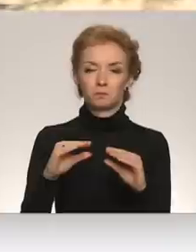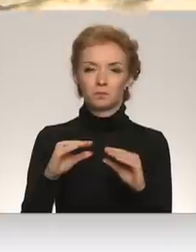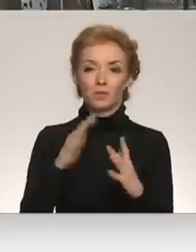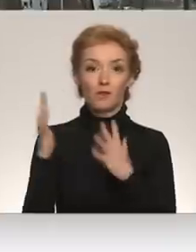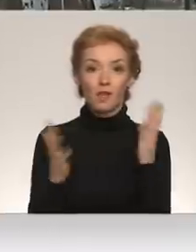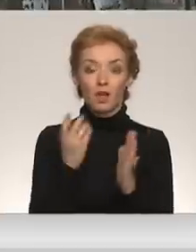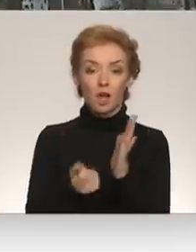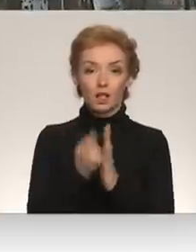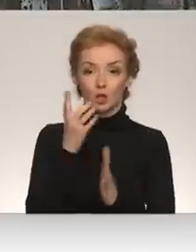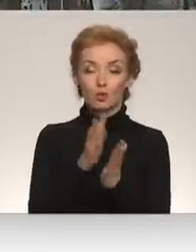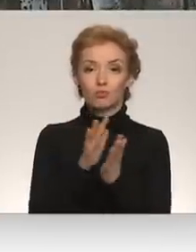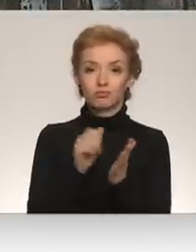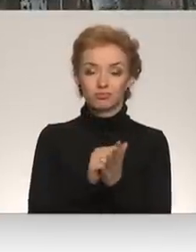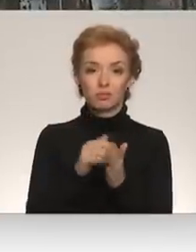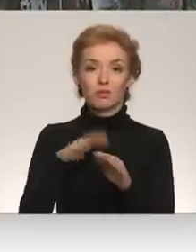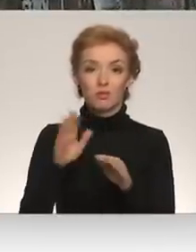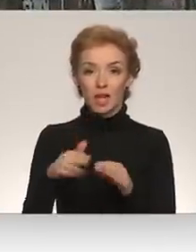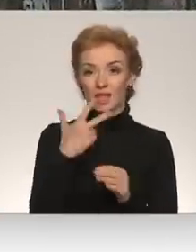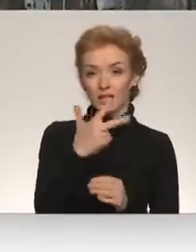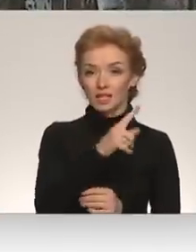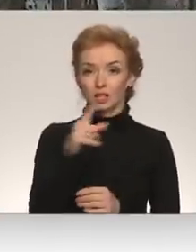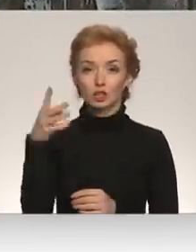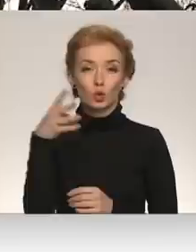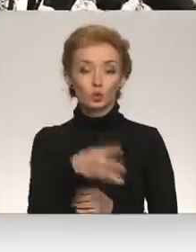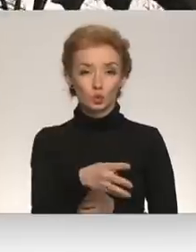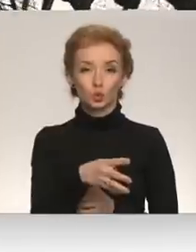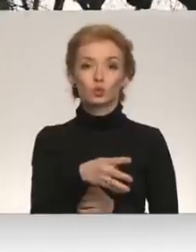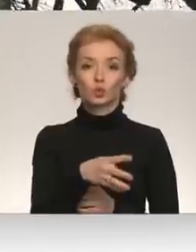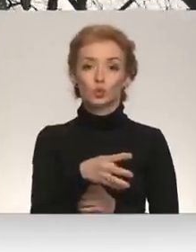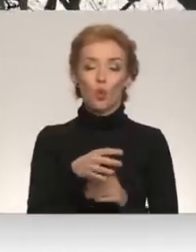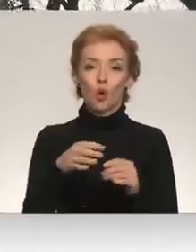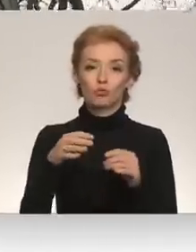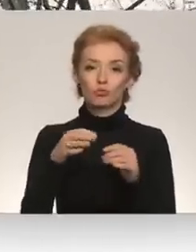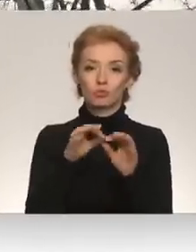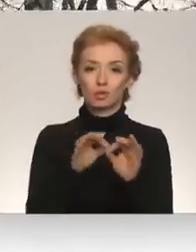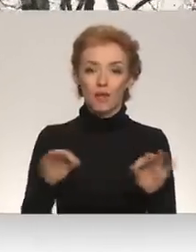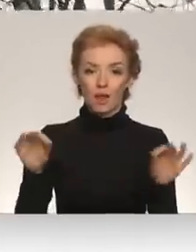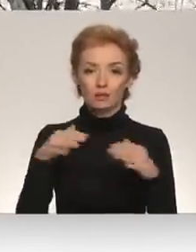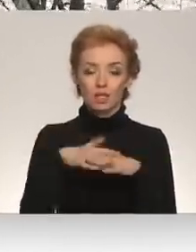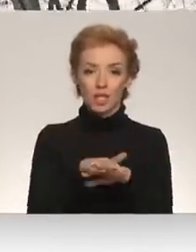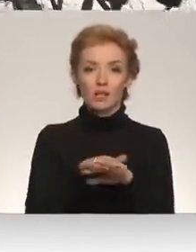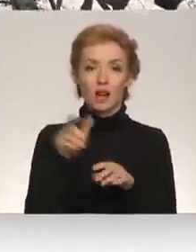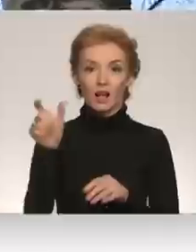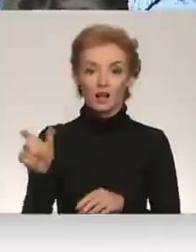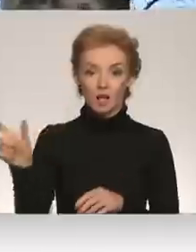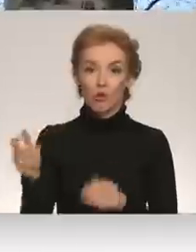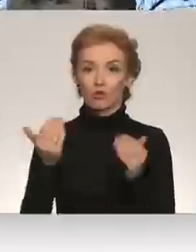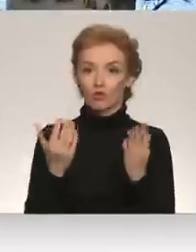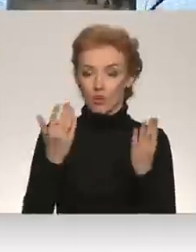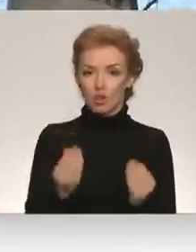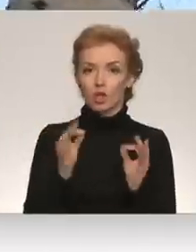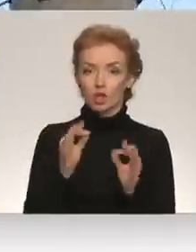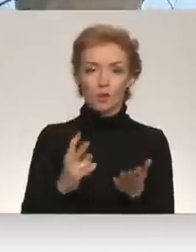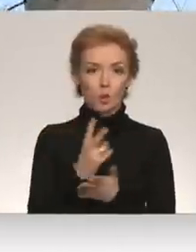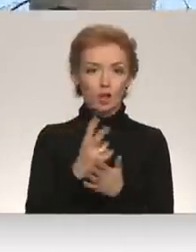Vēja radīto postījumu dēļ aptveni 3 līdz 4 tūkstoši sadals tīkla klientu šopēc pusdien saskārās ar elektroapgādes